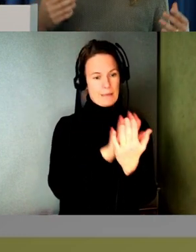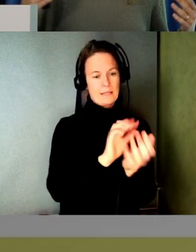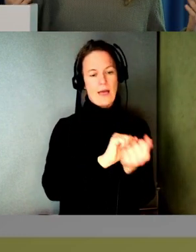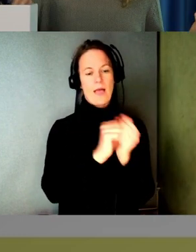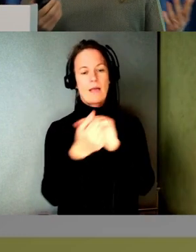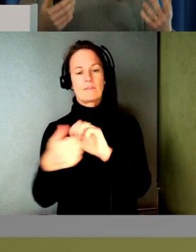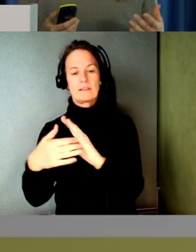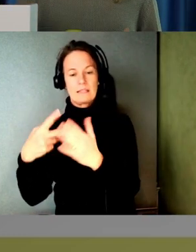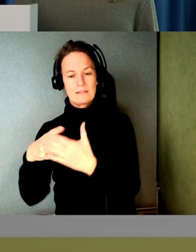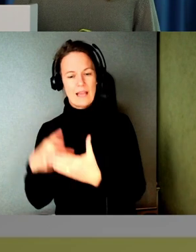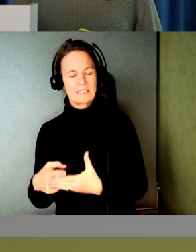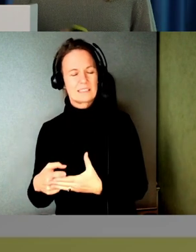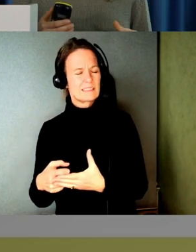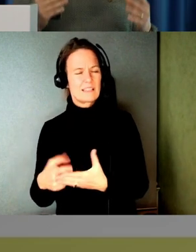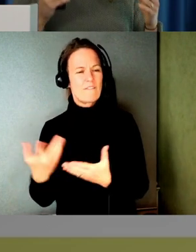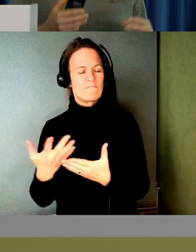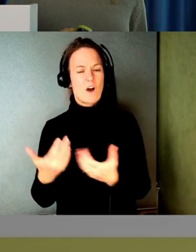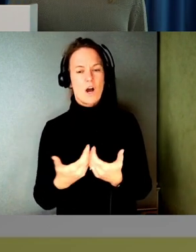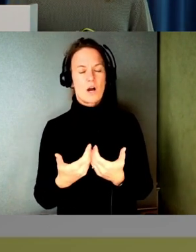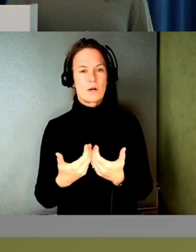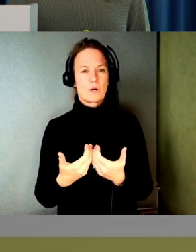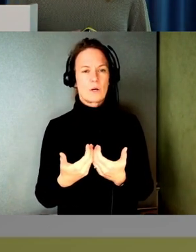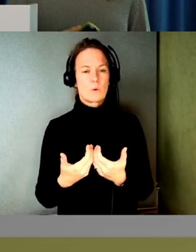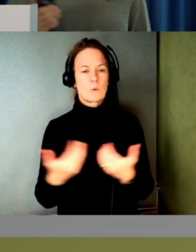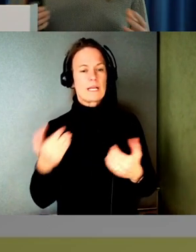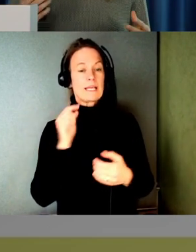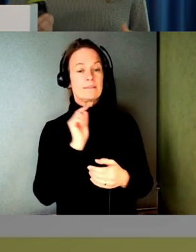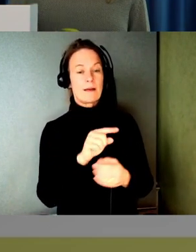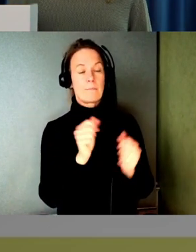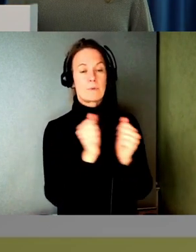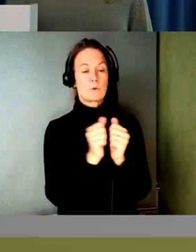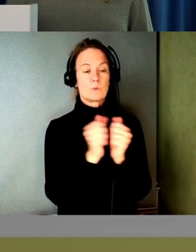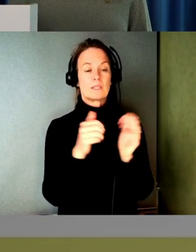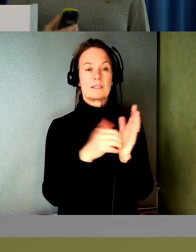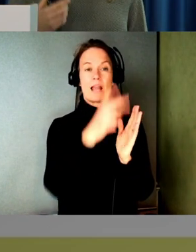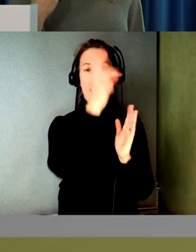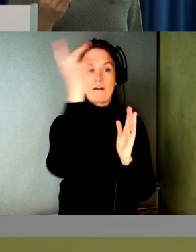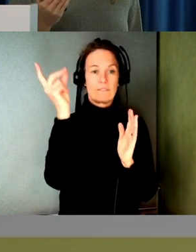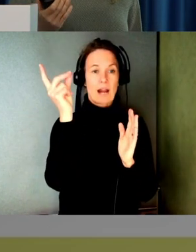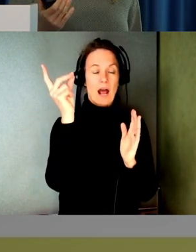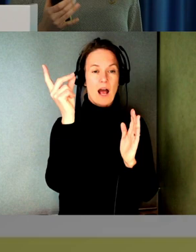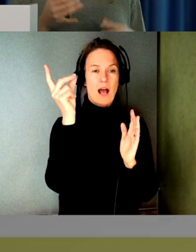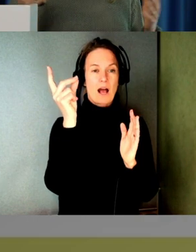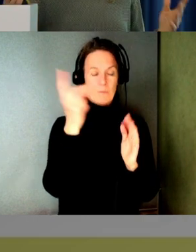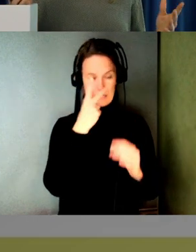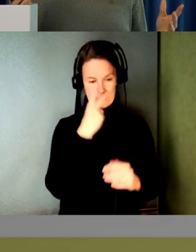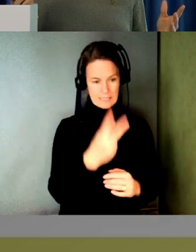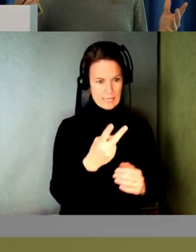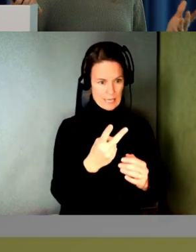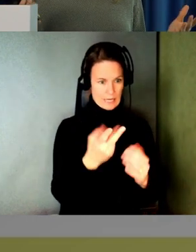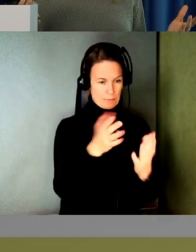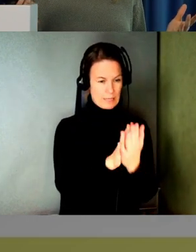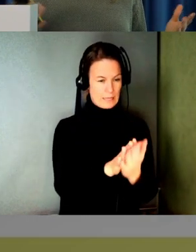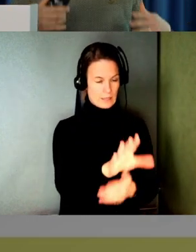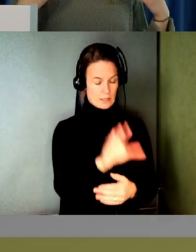frågan Vad skiljer den just den här produkten från andra produkter Vad är det den som ser bilden ska få ut av